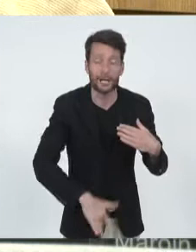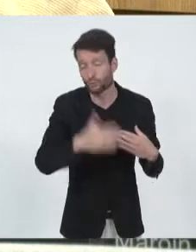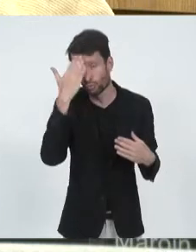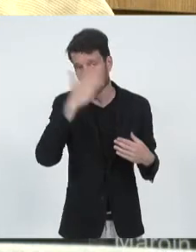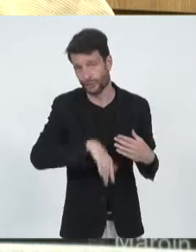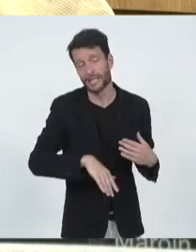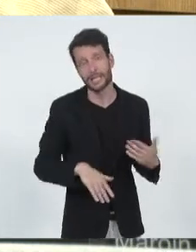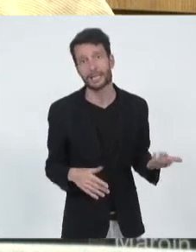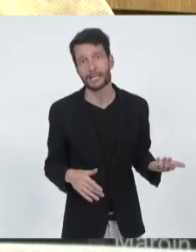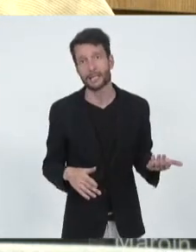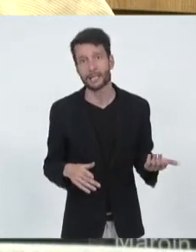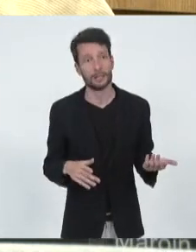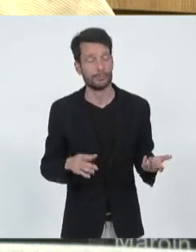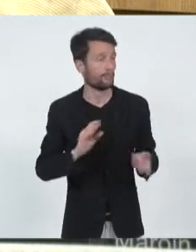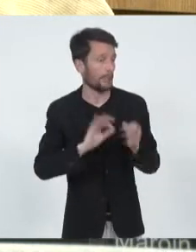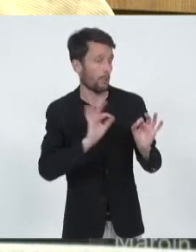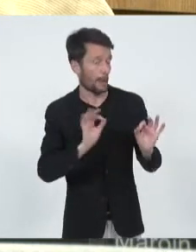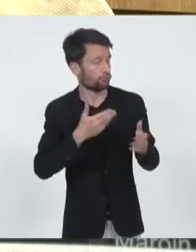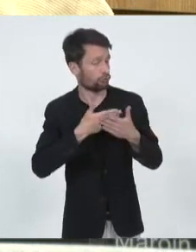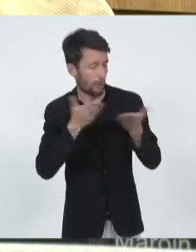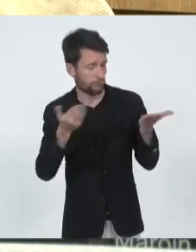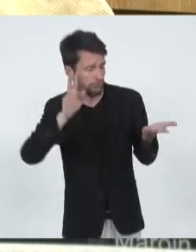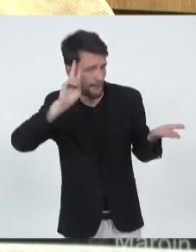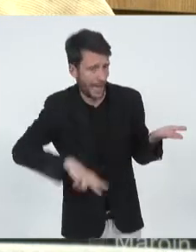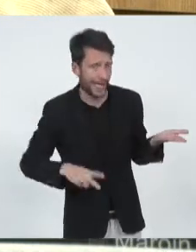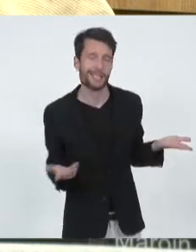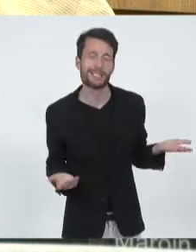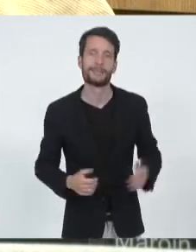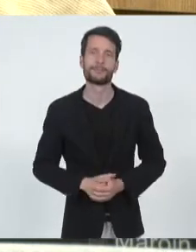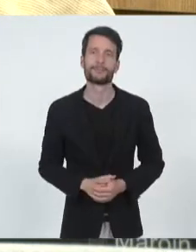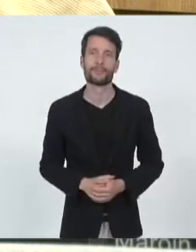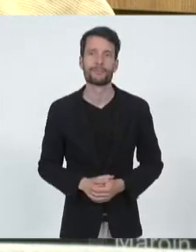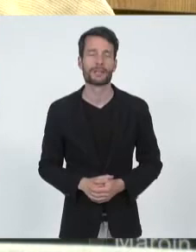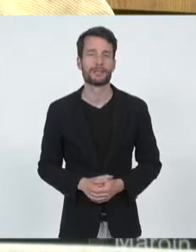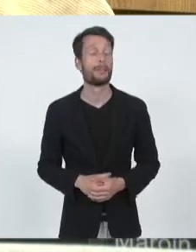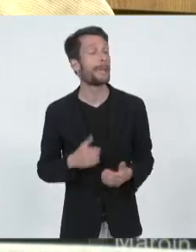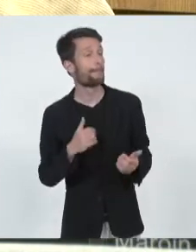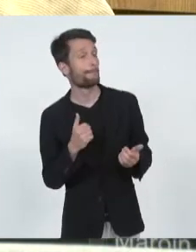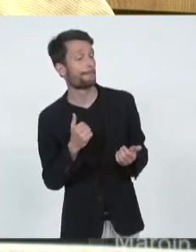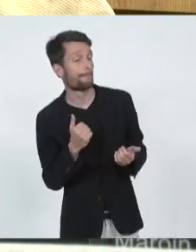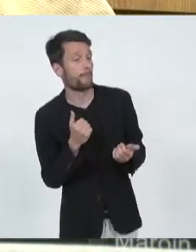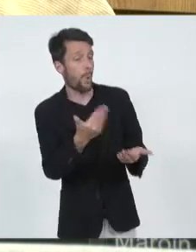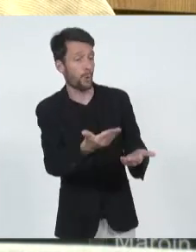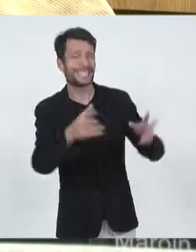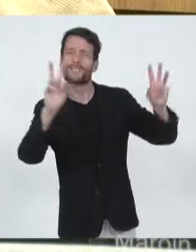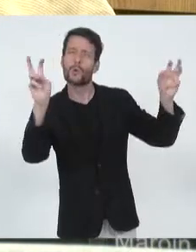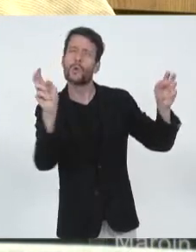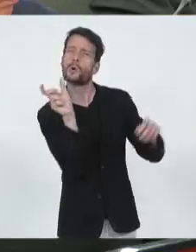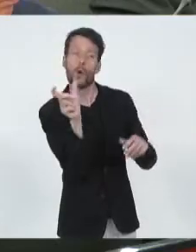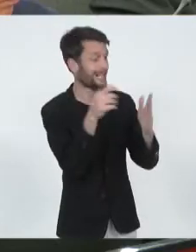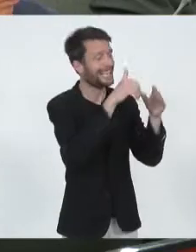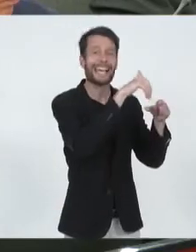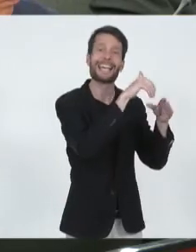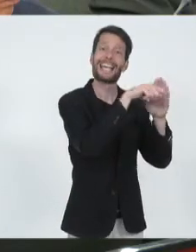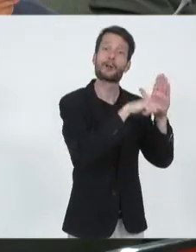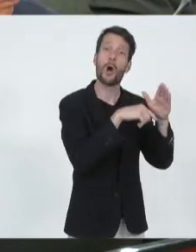pareil. Je n'ai aucun problème à le reconnaître. La proposition, c'est comme ça qu'est nommé dans le règlement